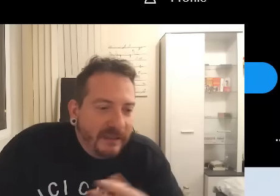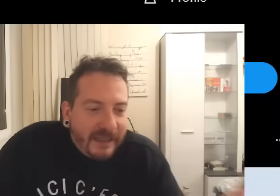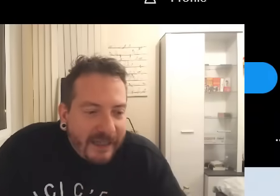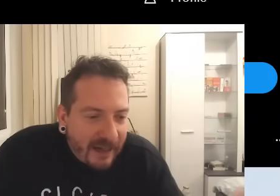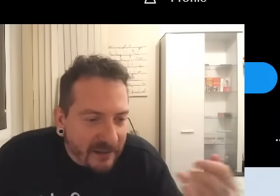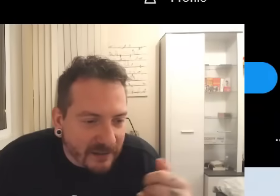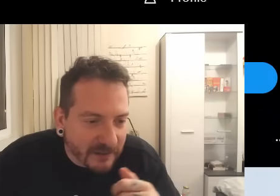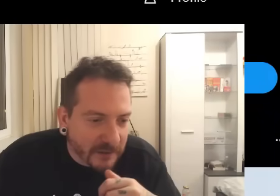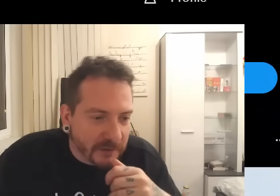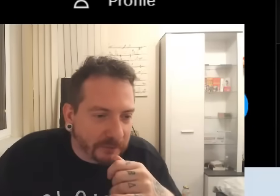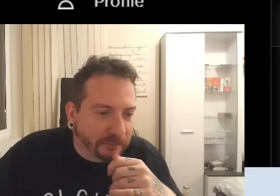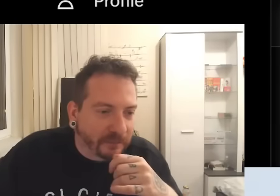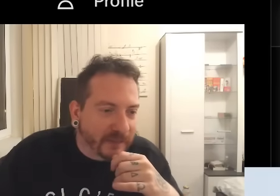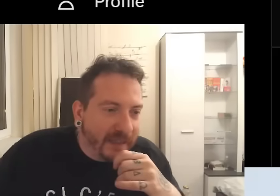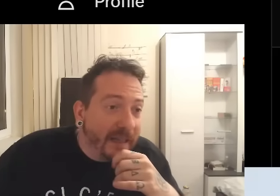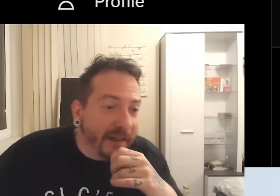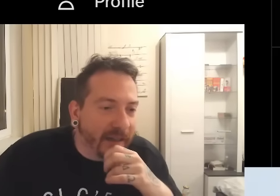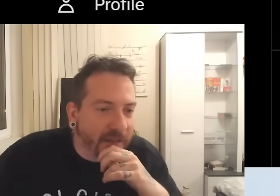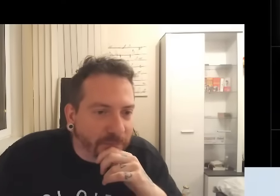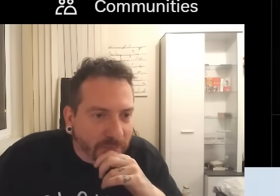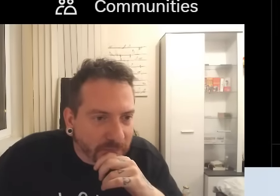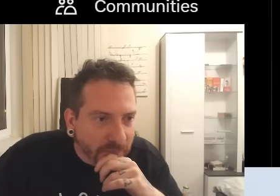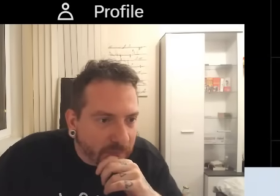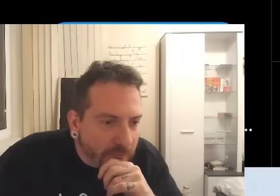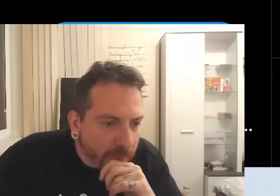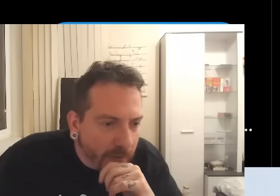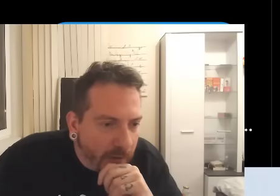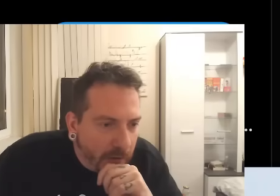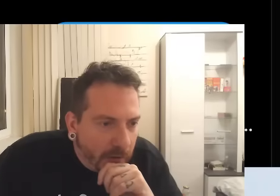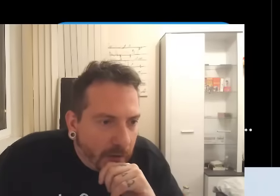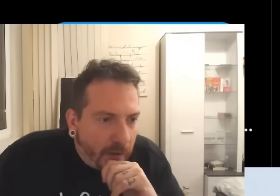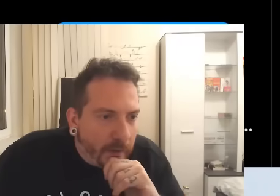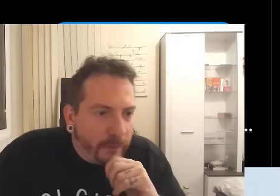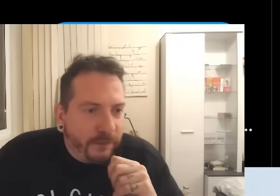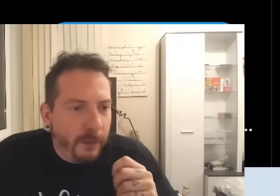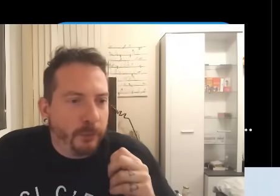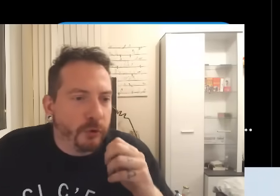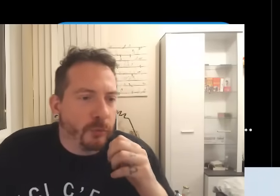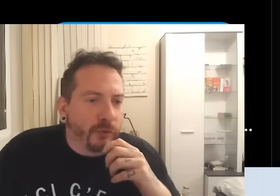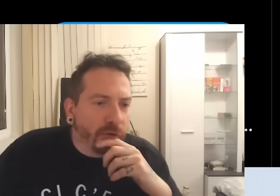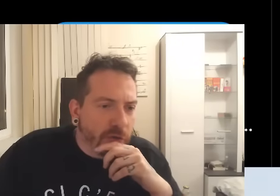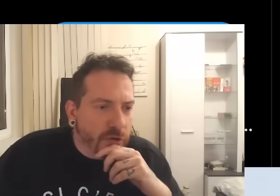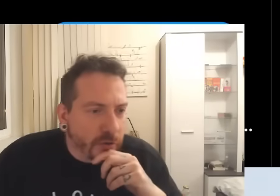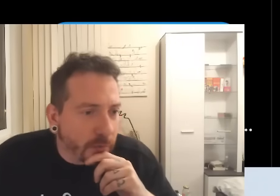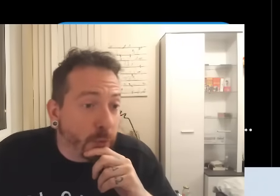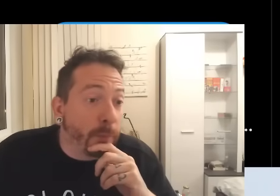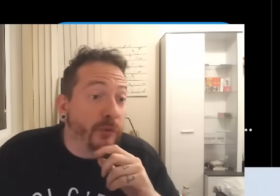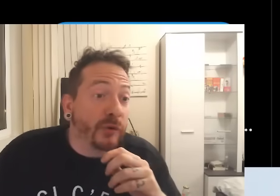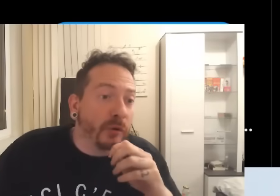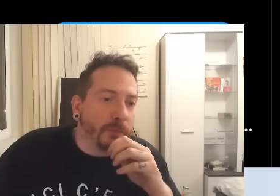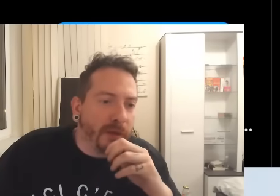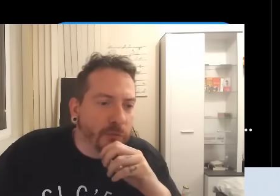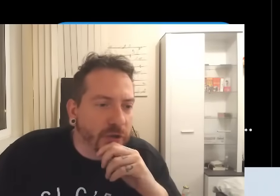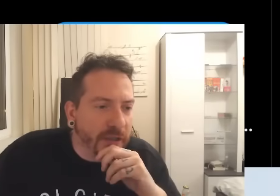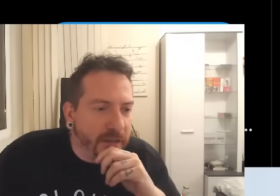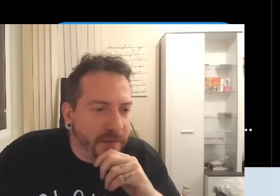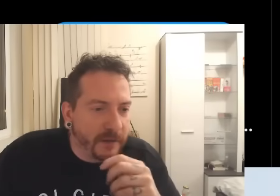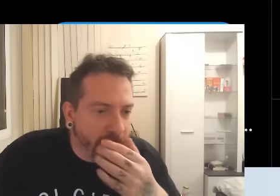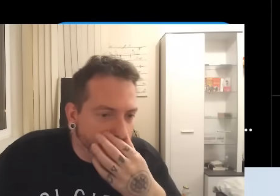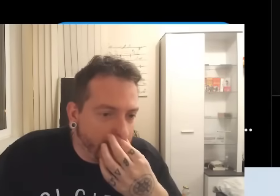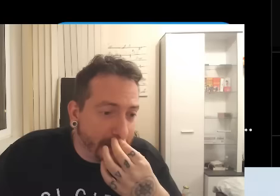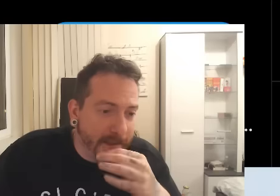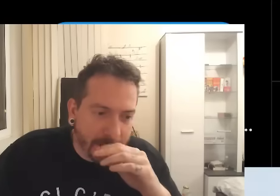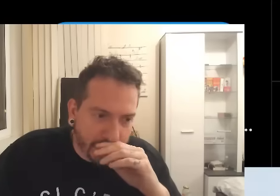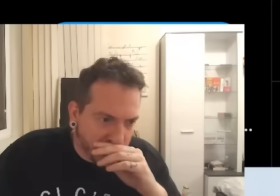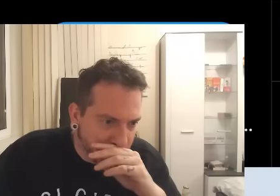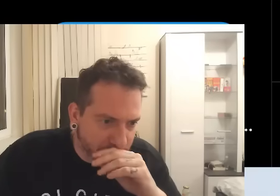il régale il régale enfin un peu de bon sens de bon sens pardon chez les f